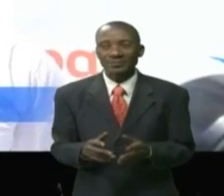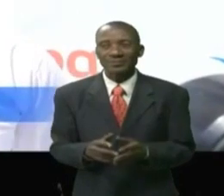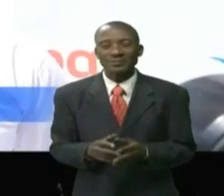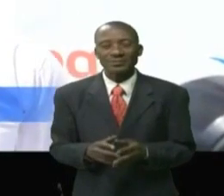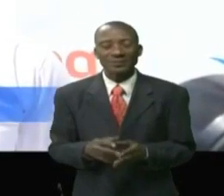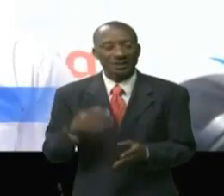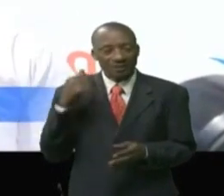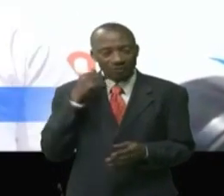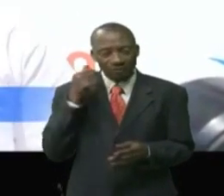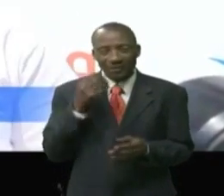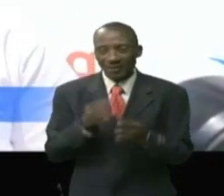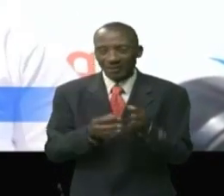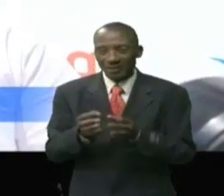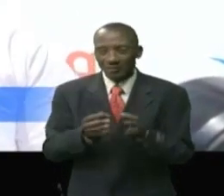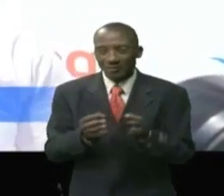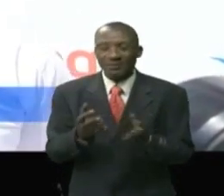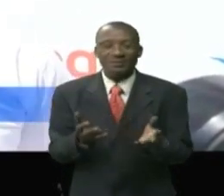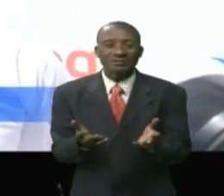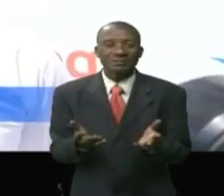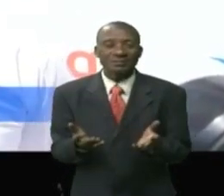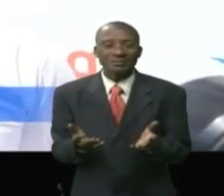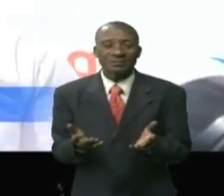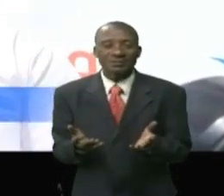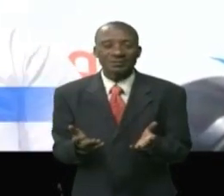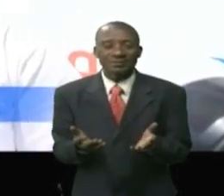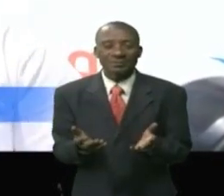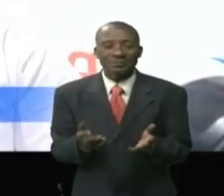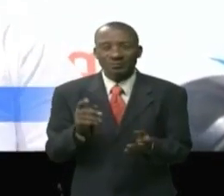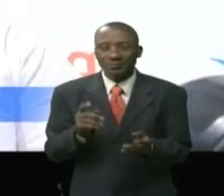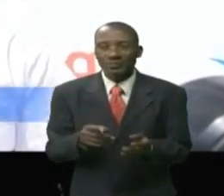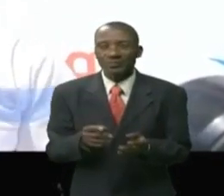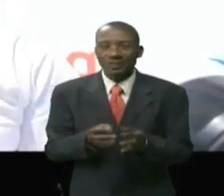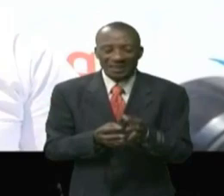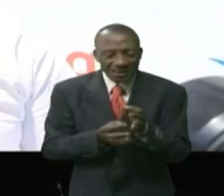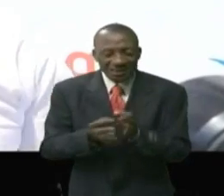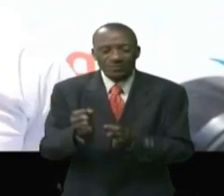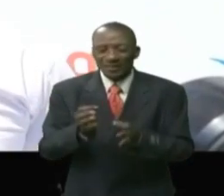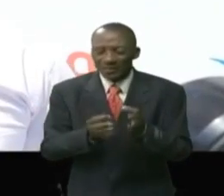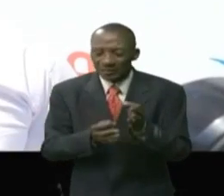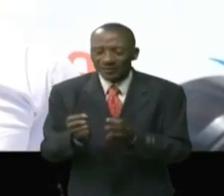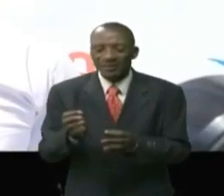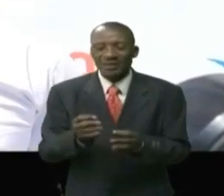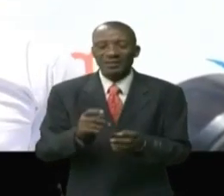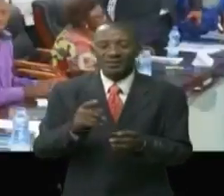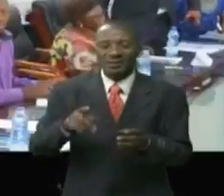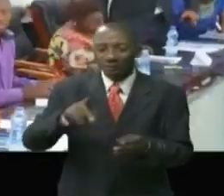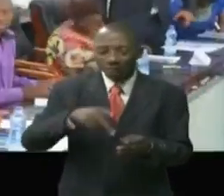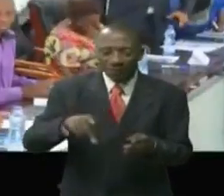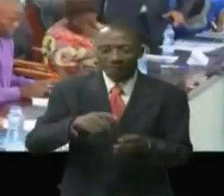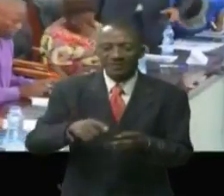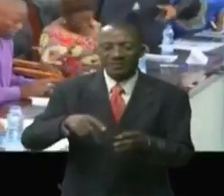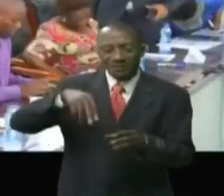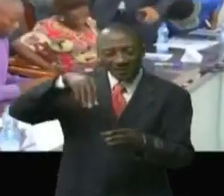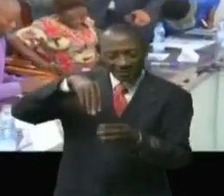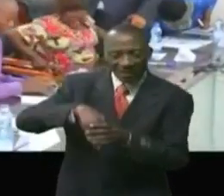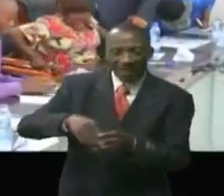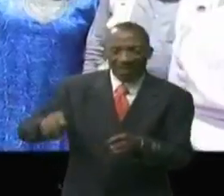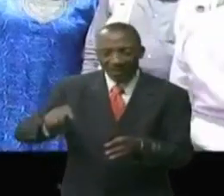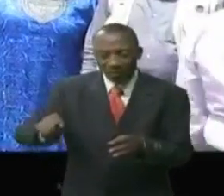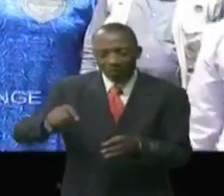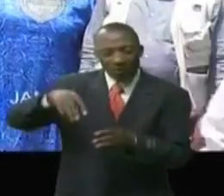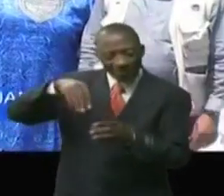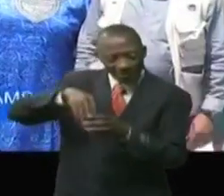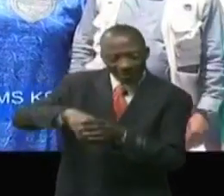en territoire des chefferies en groupement des quartiers en avenir en en cellules cette rencontre a connu la